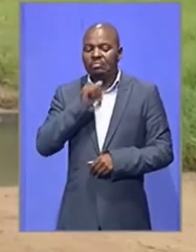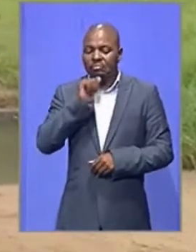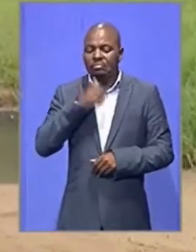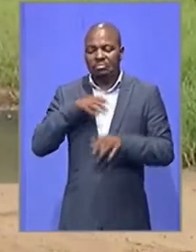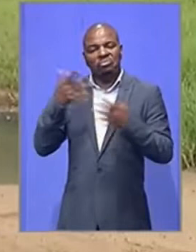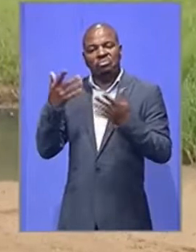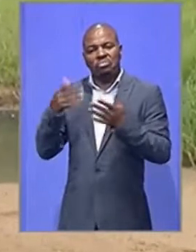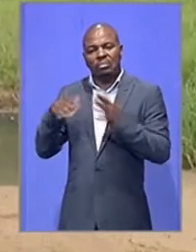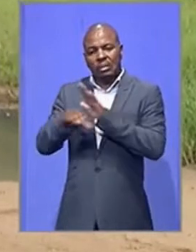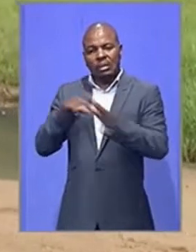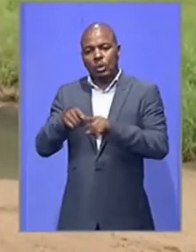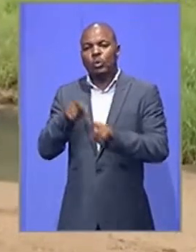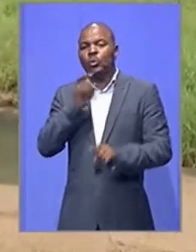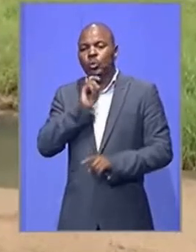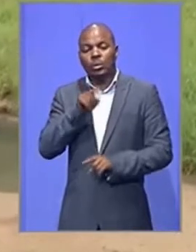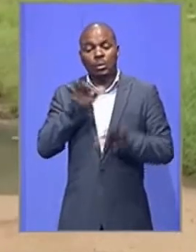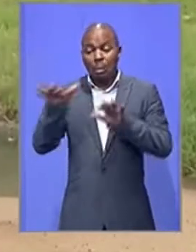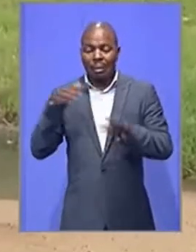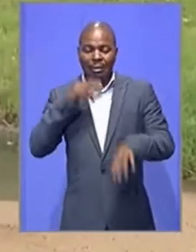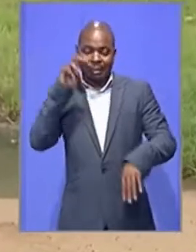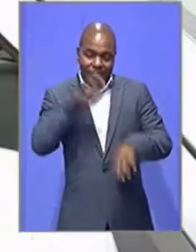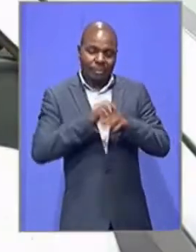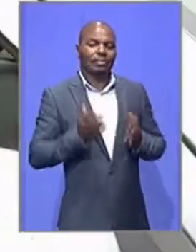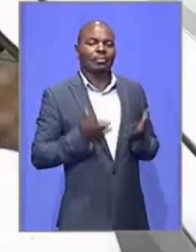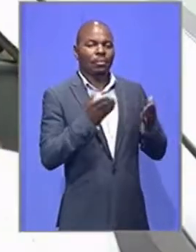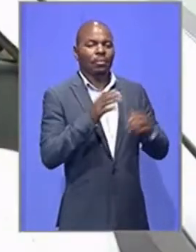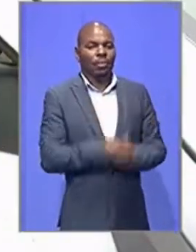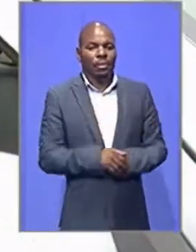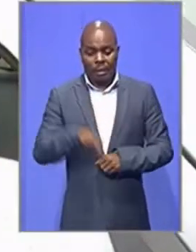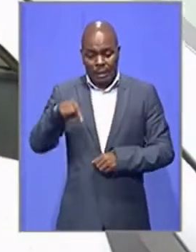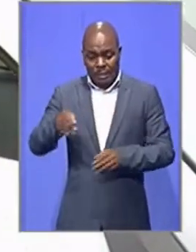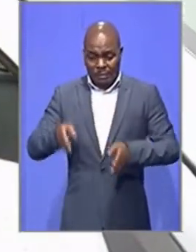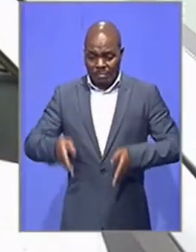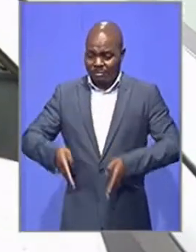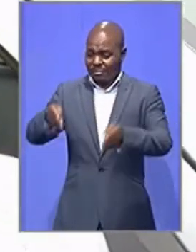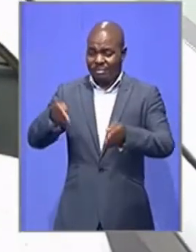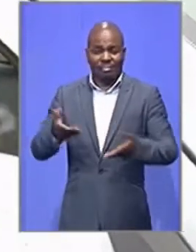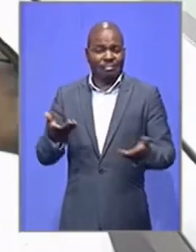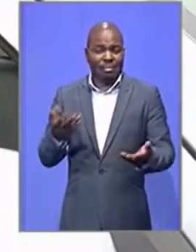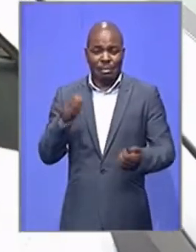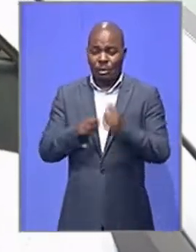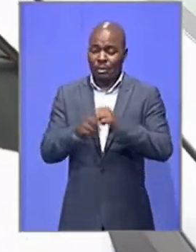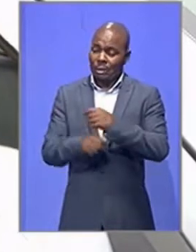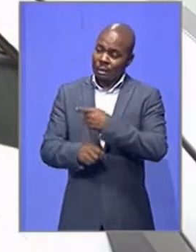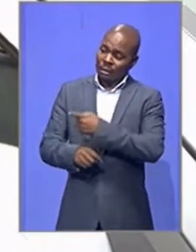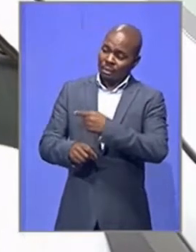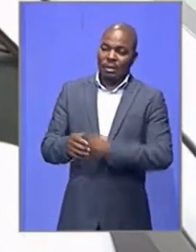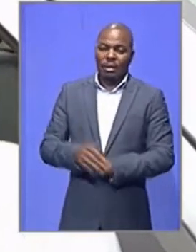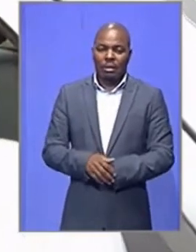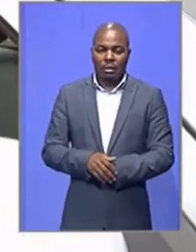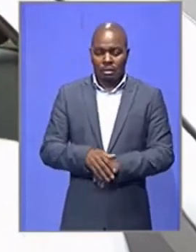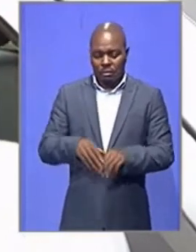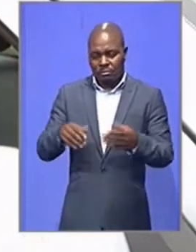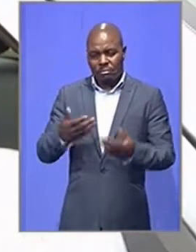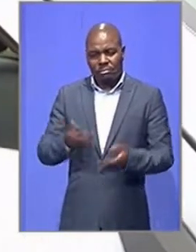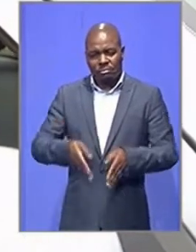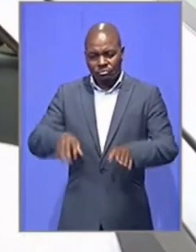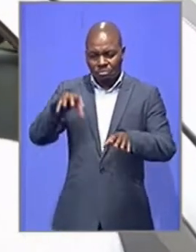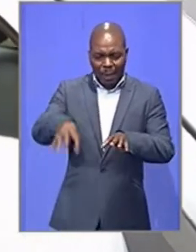Baagi bona ba re ba tlhoka ditirelo. Re na le probleme ka tsela mo tlase mole dikhuti tsa teng di ko teng